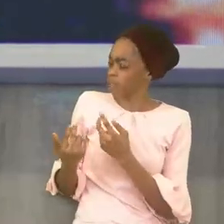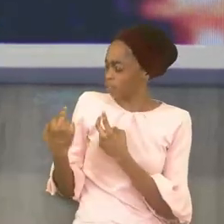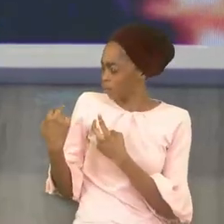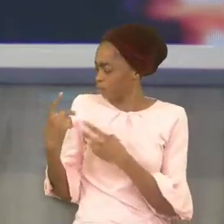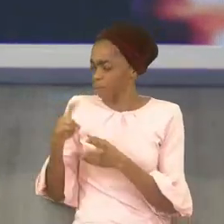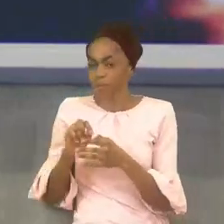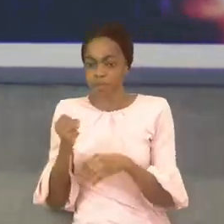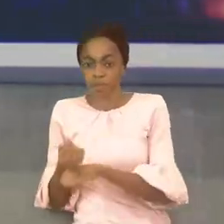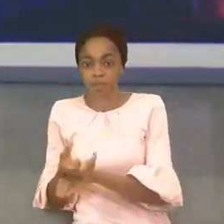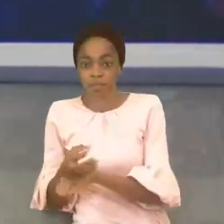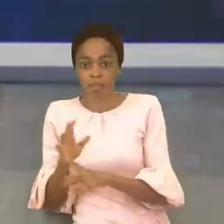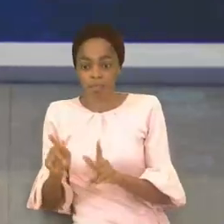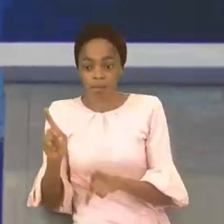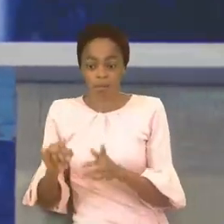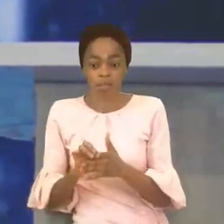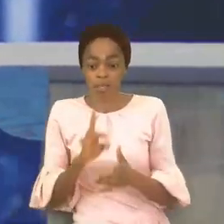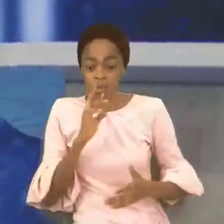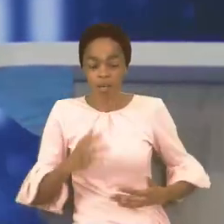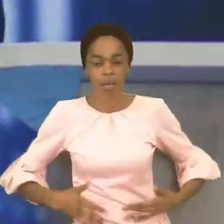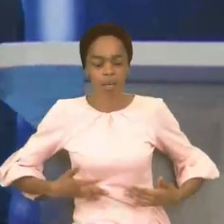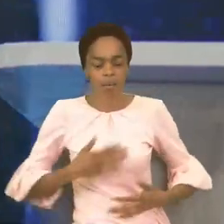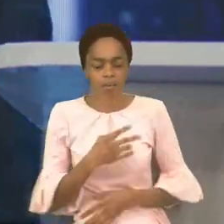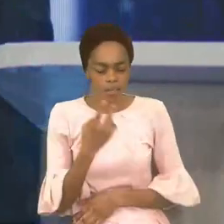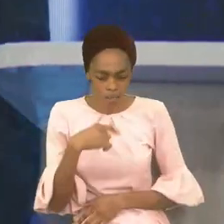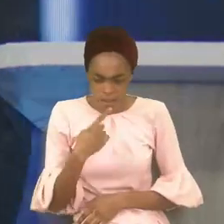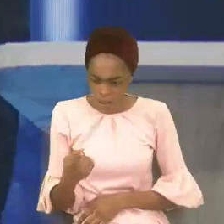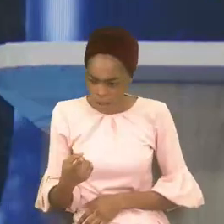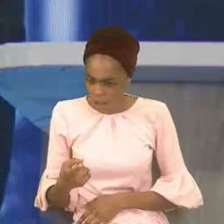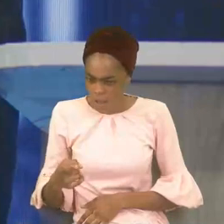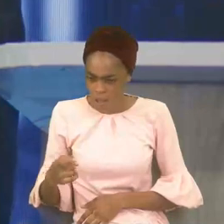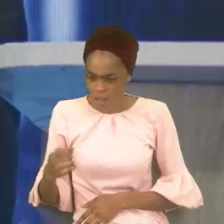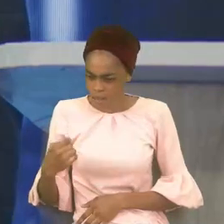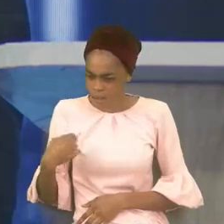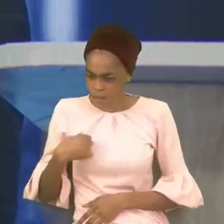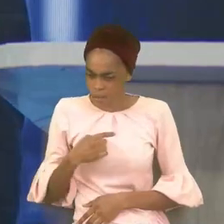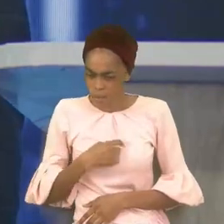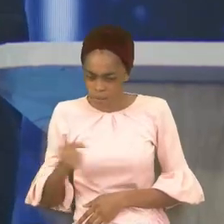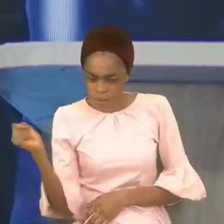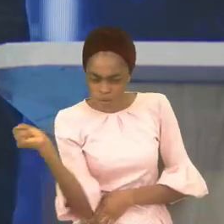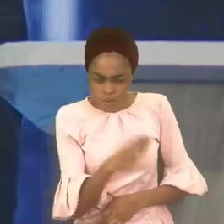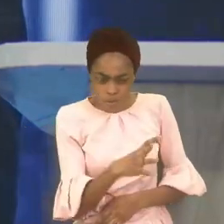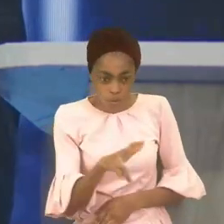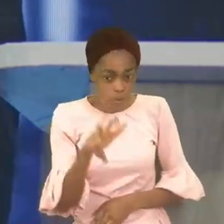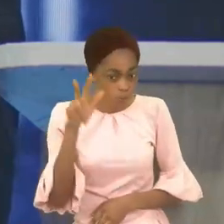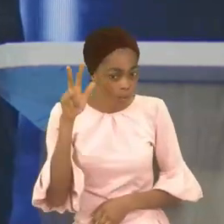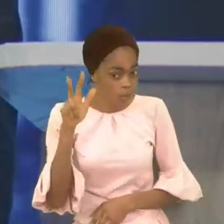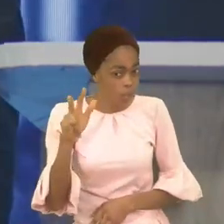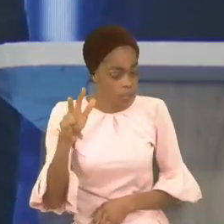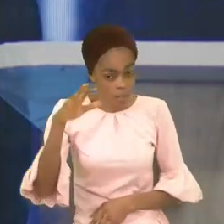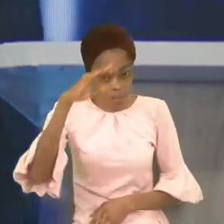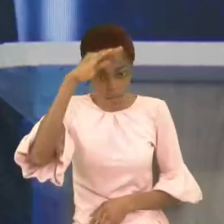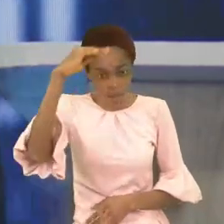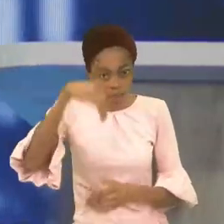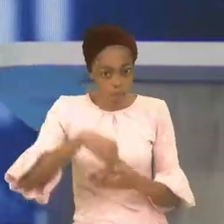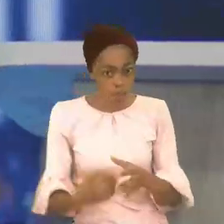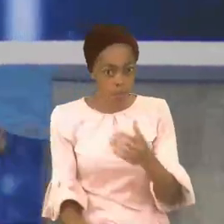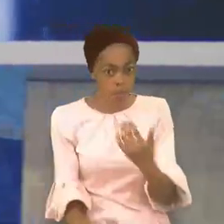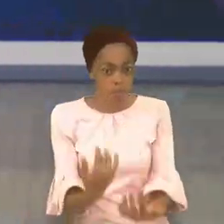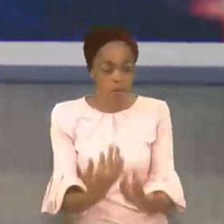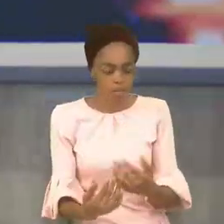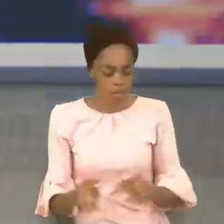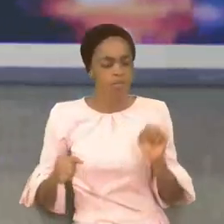il regarda vers ses conseillers qui étaient encore vivants, et dit, n'avons-nous pas jeté 3 hommes dans la